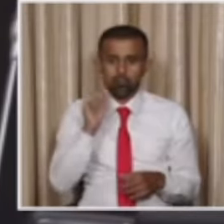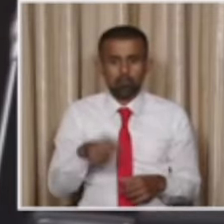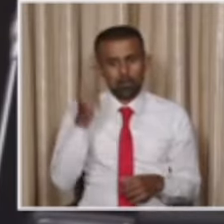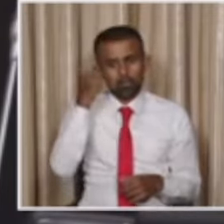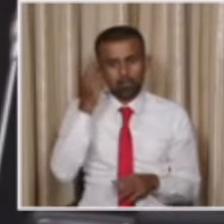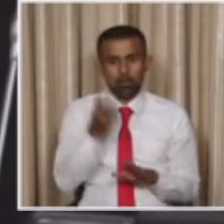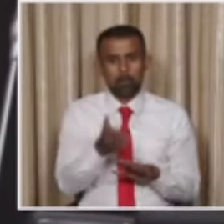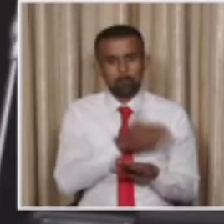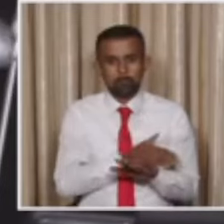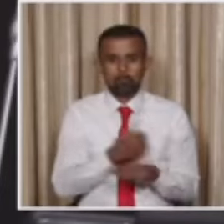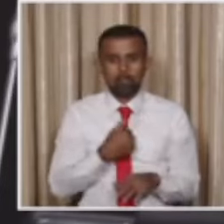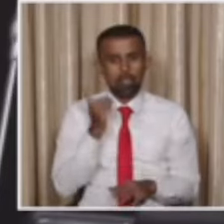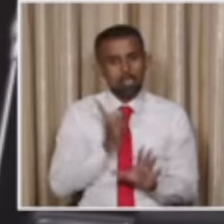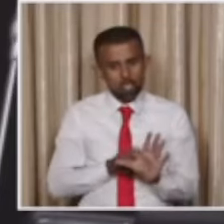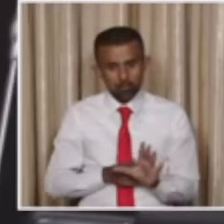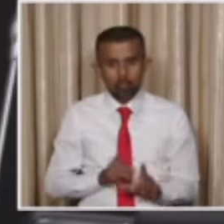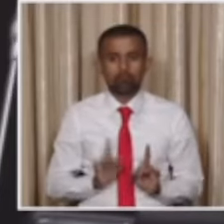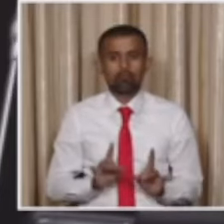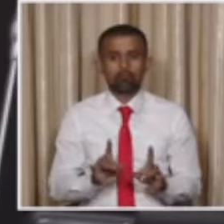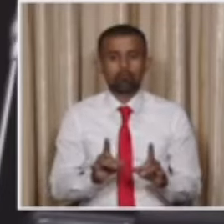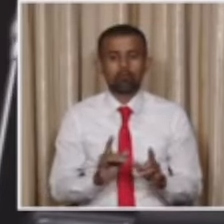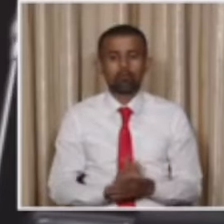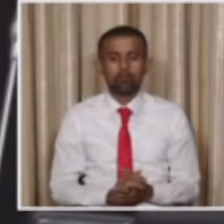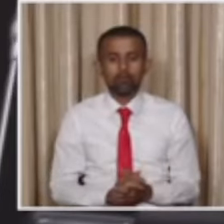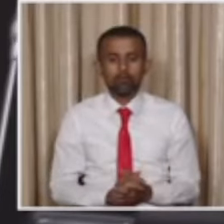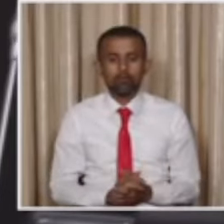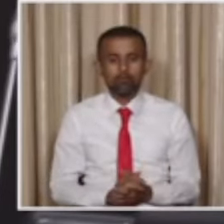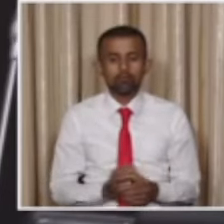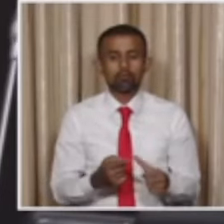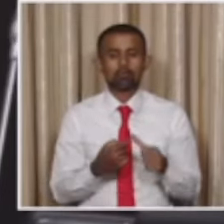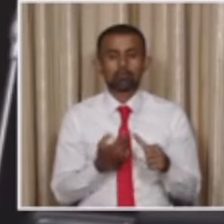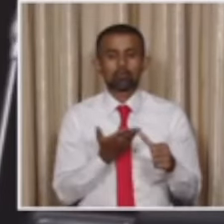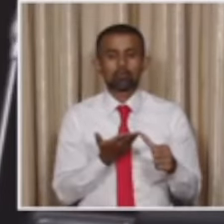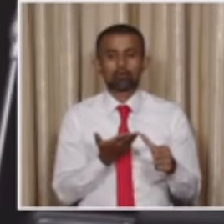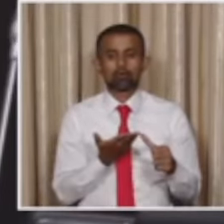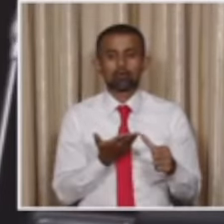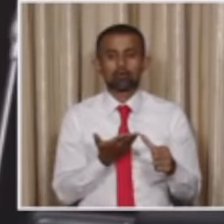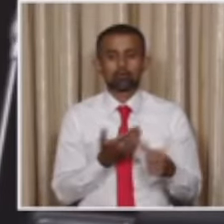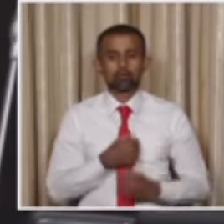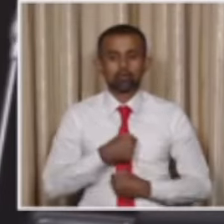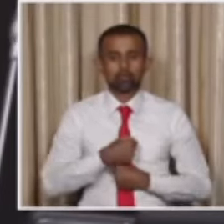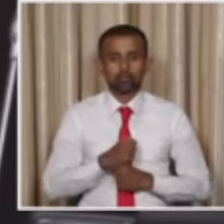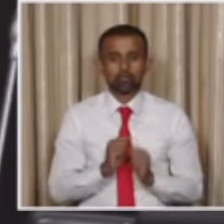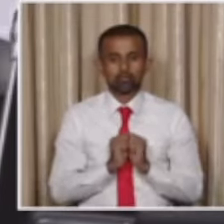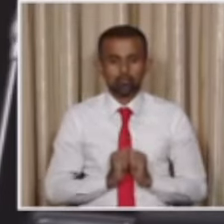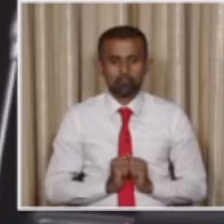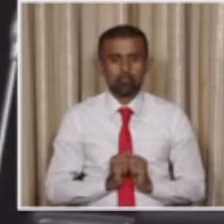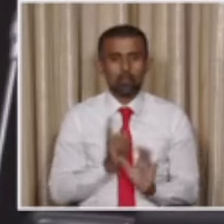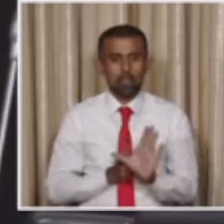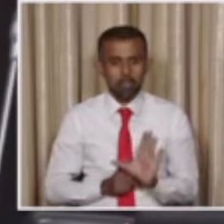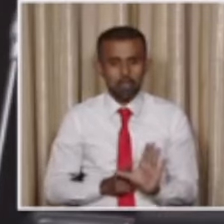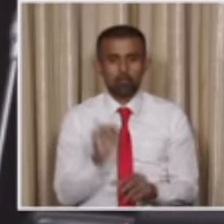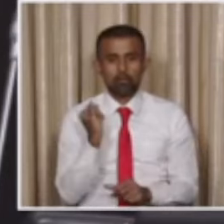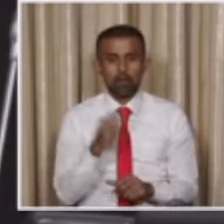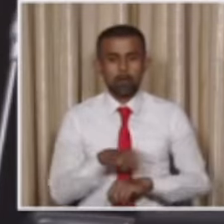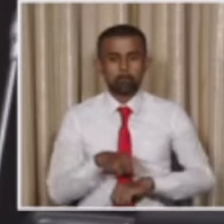පෙර හිටපු. අපි හැමදාම එහෙම තමයි කරන්නේ. මේක තමයි උත්තරේ. ඉතින් රජයේ සේවයේ හැම නිලධාරියාගේම